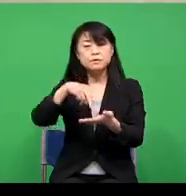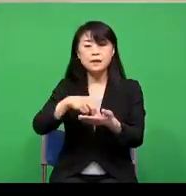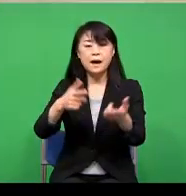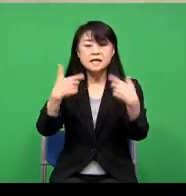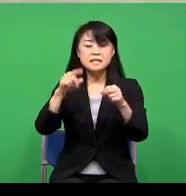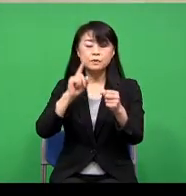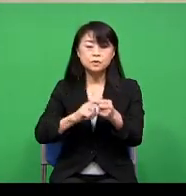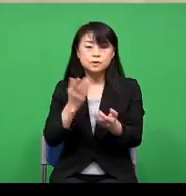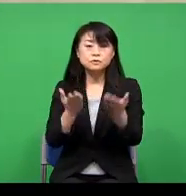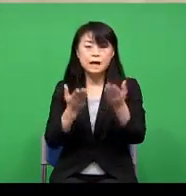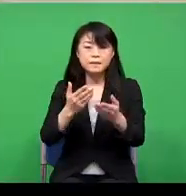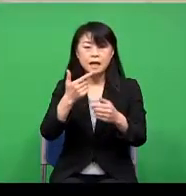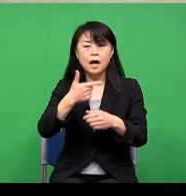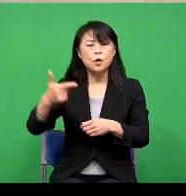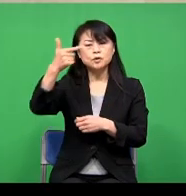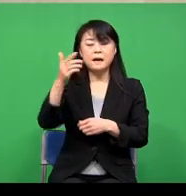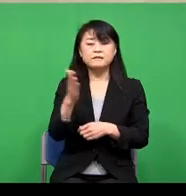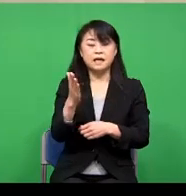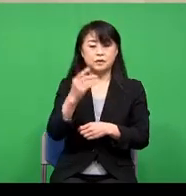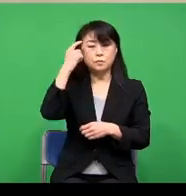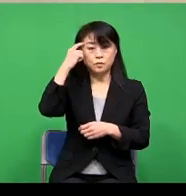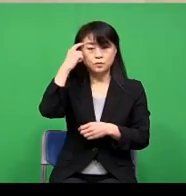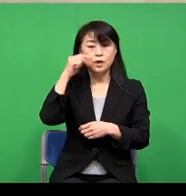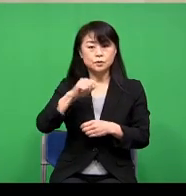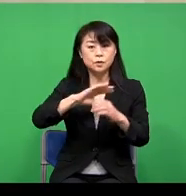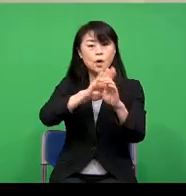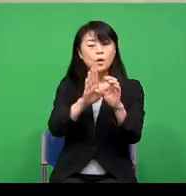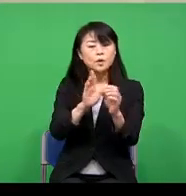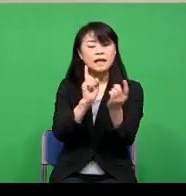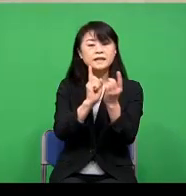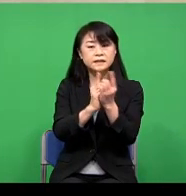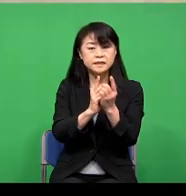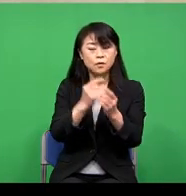新型コロナウイルスについ感染症についてはですね、